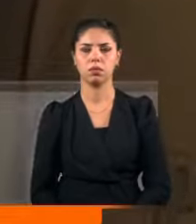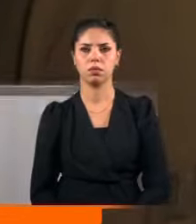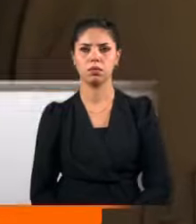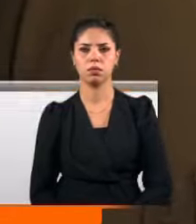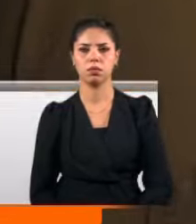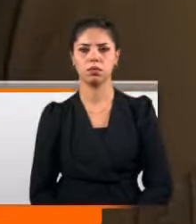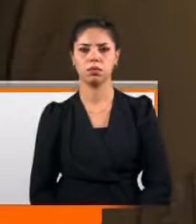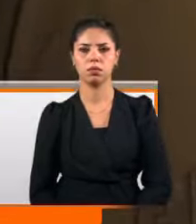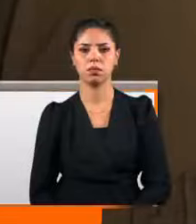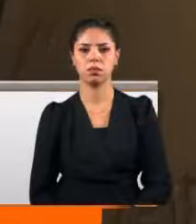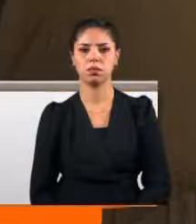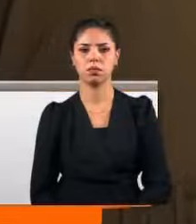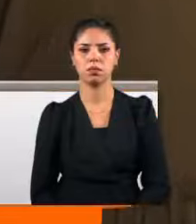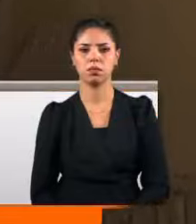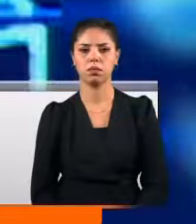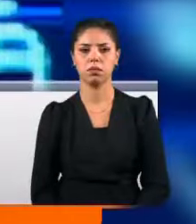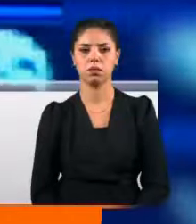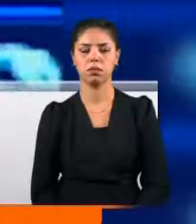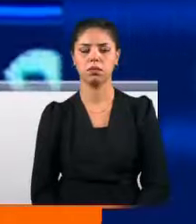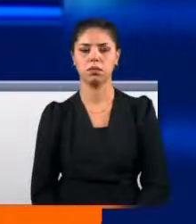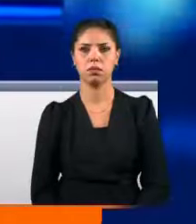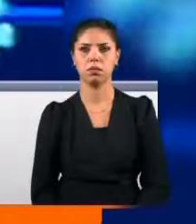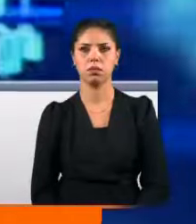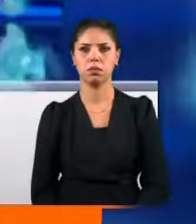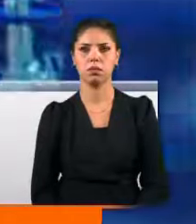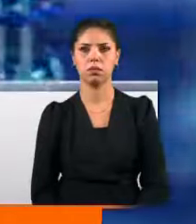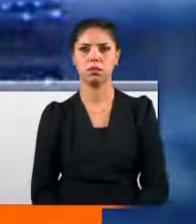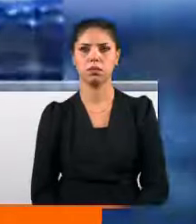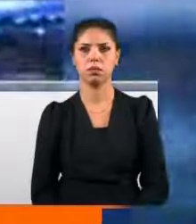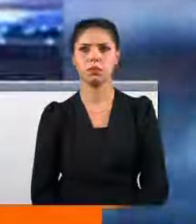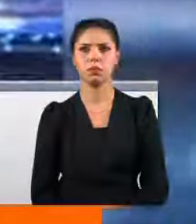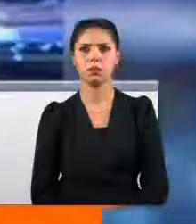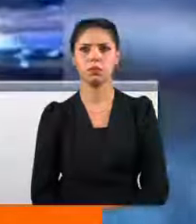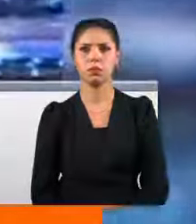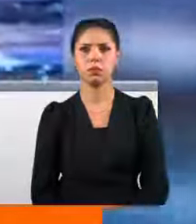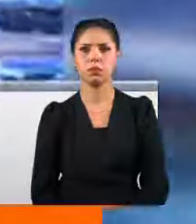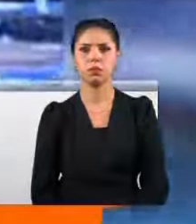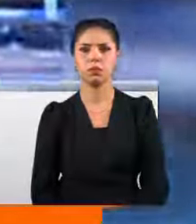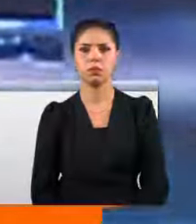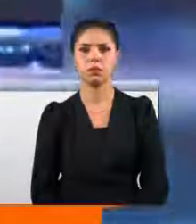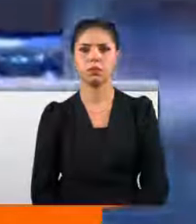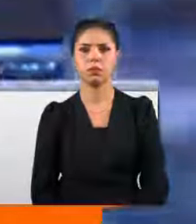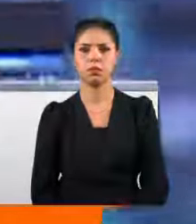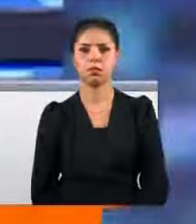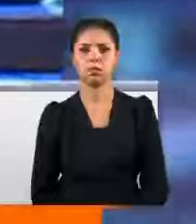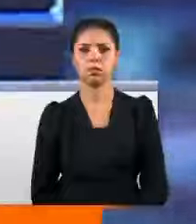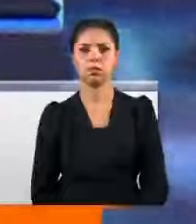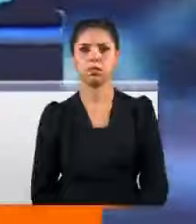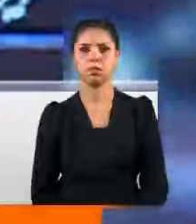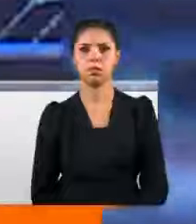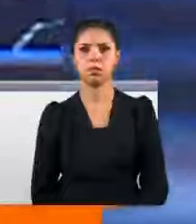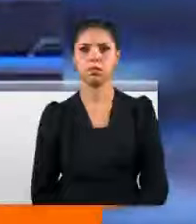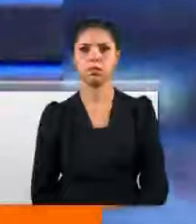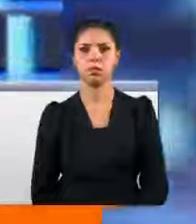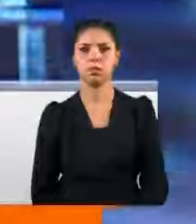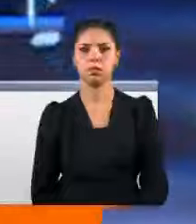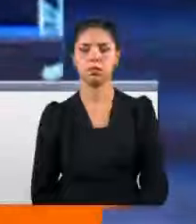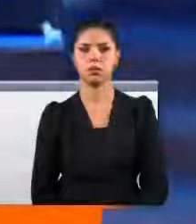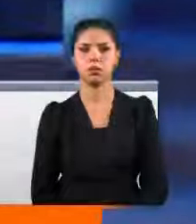çocuklarımızı korumamız, kurtarmamız boynumuzun borcu. Ömrümde canım da istersen al.